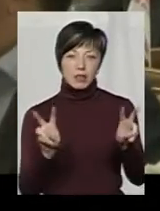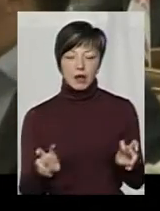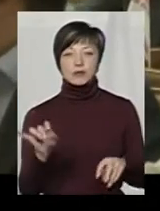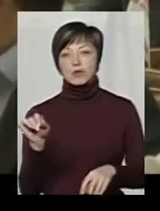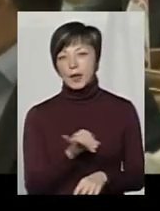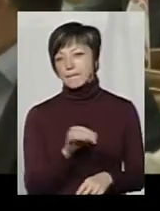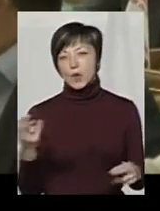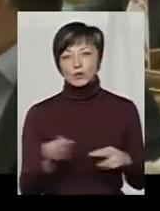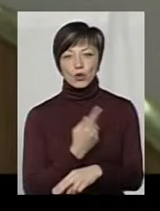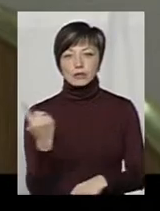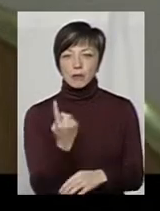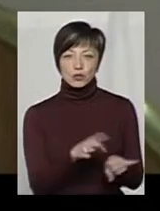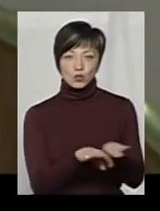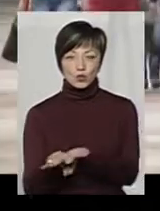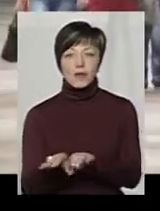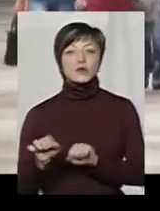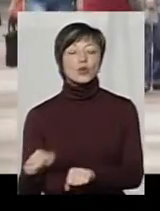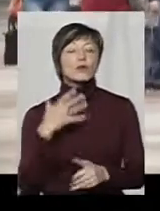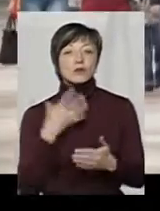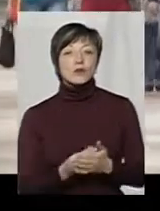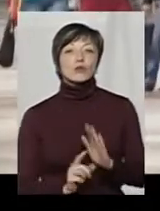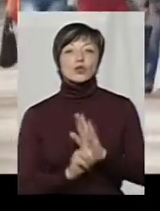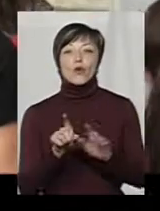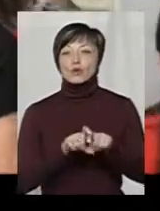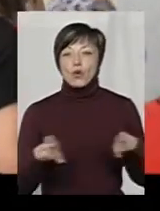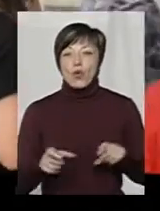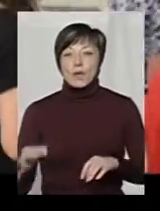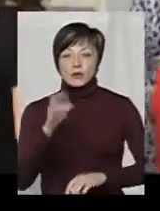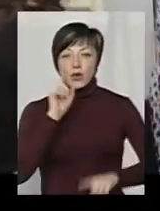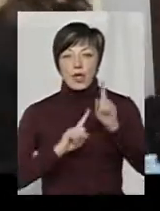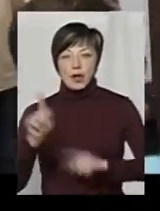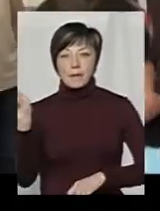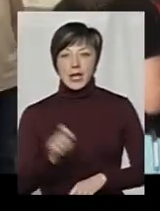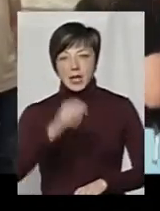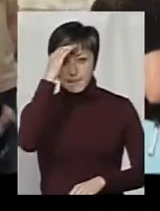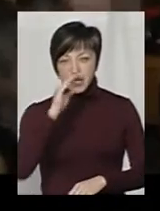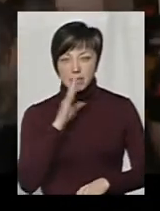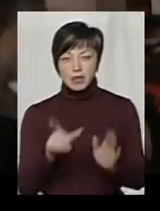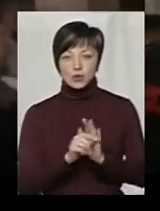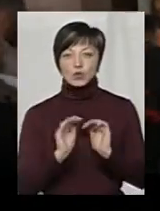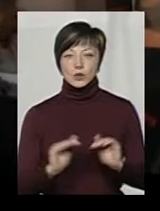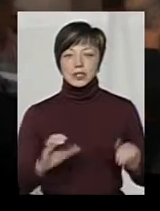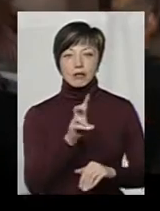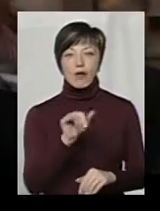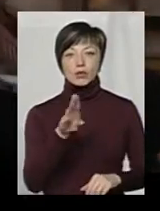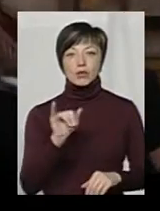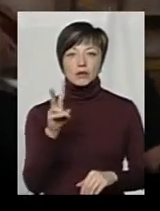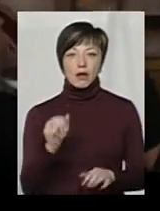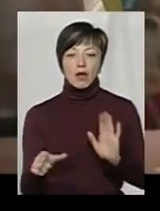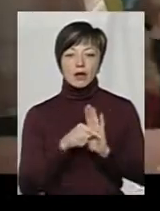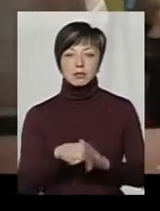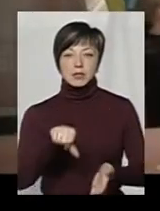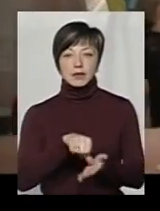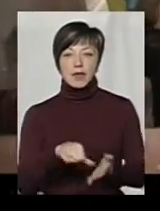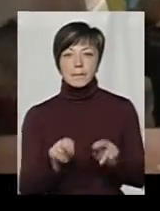водночас позбулась першого ступеню. Відстоювати свою початкову школу до обласної ради приїхали батьки з учнями «Славутинки» разом із